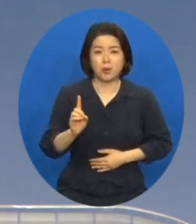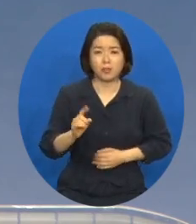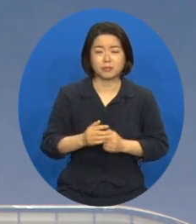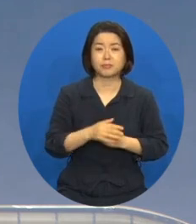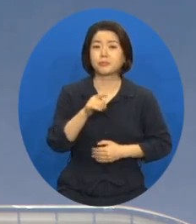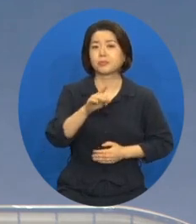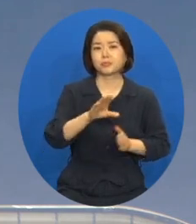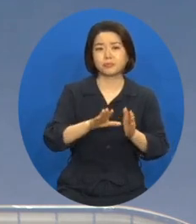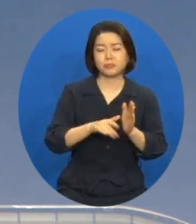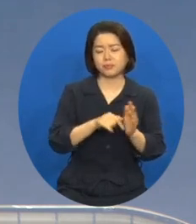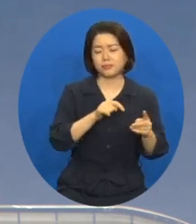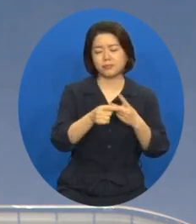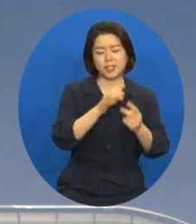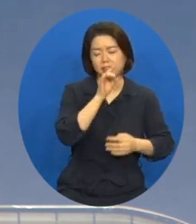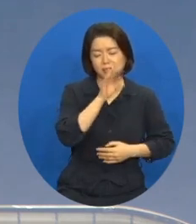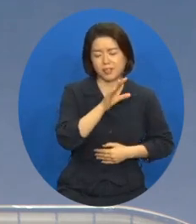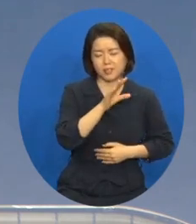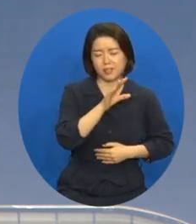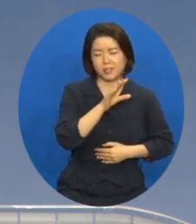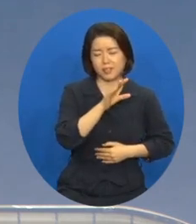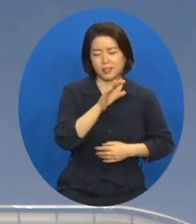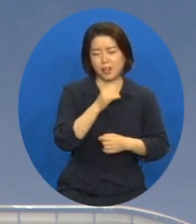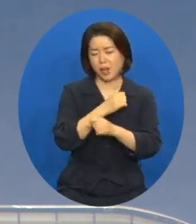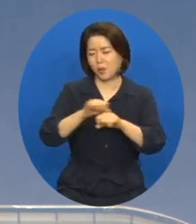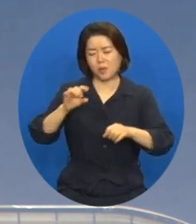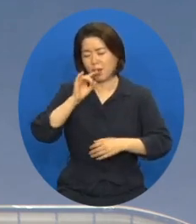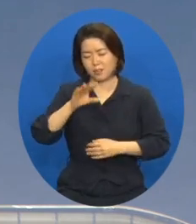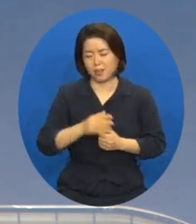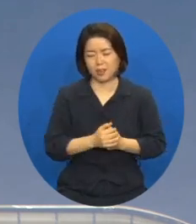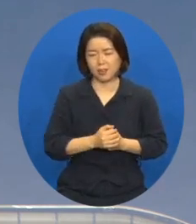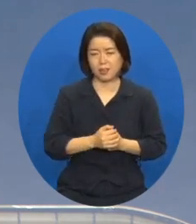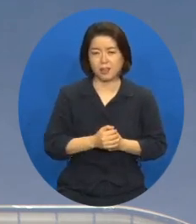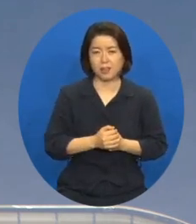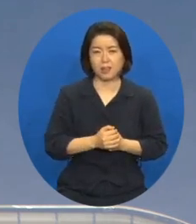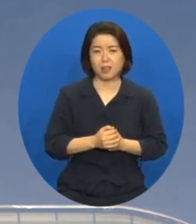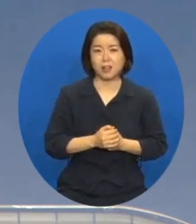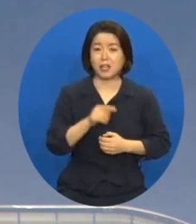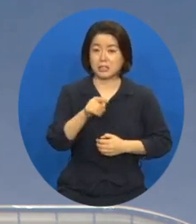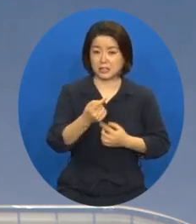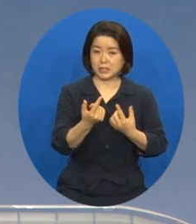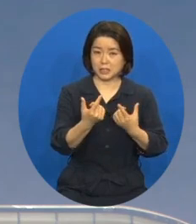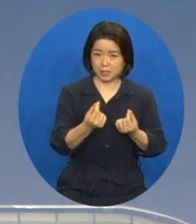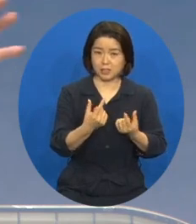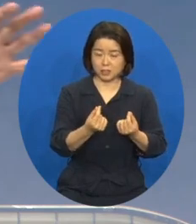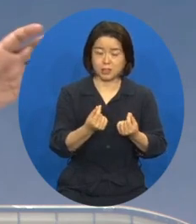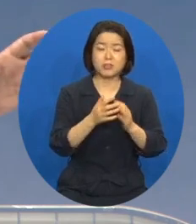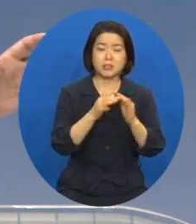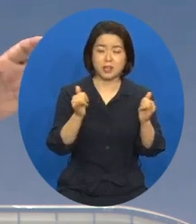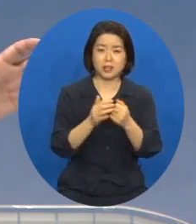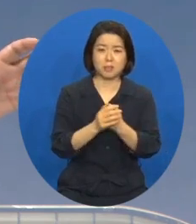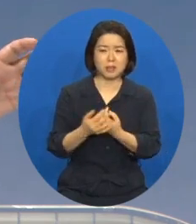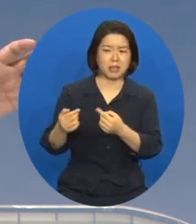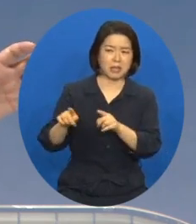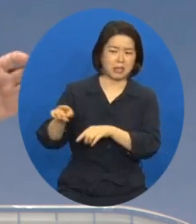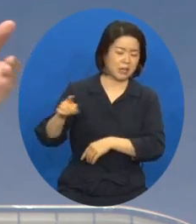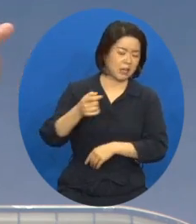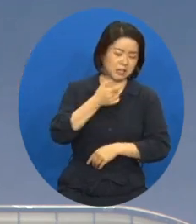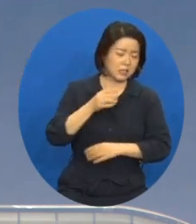그렇게 이해가 안 된다, 용납이 안 된다 그러던 사람들, 함께하기 싫은